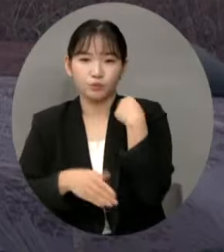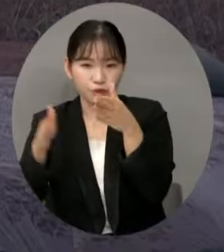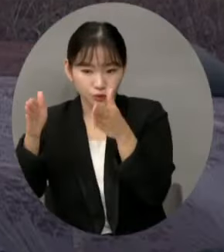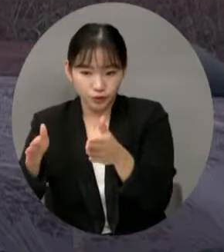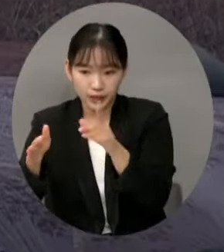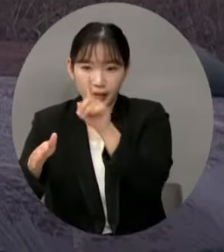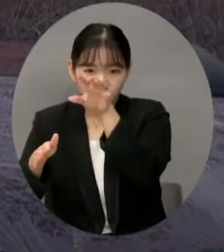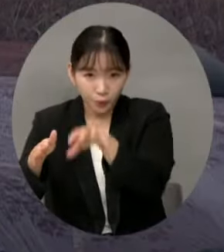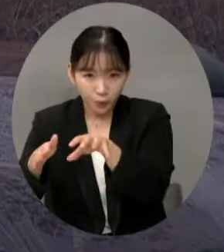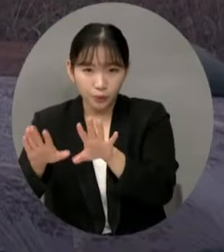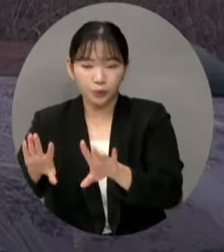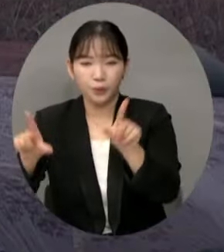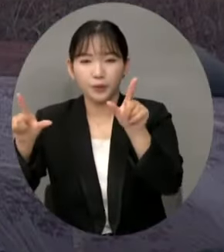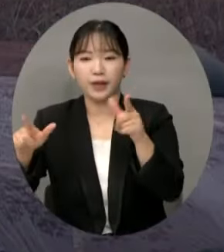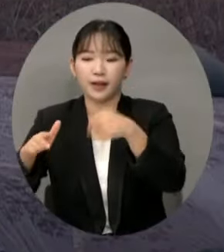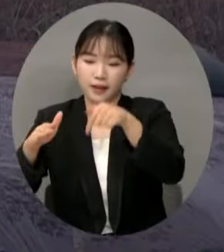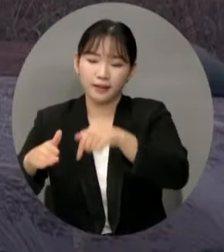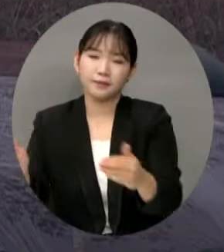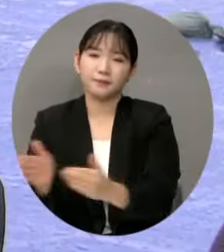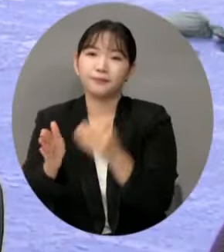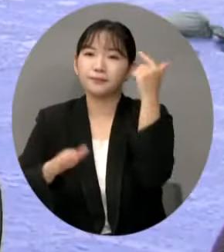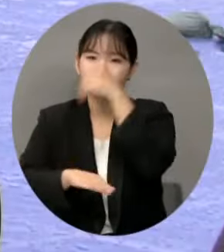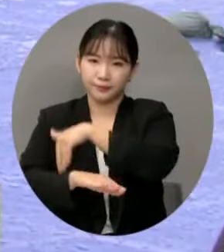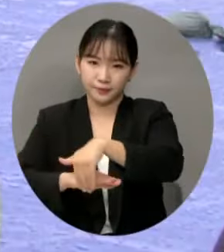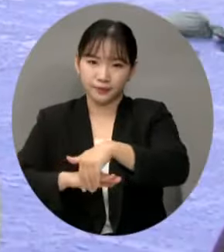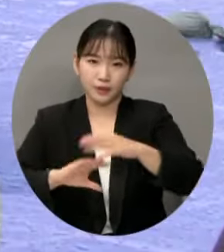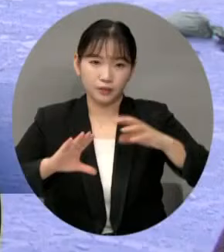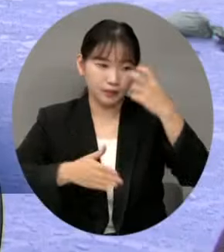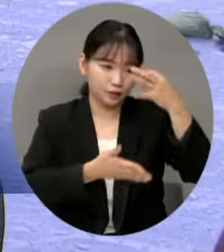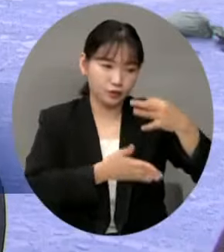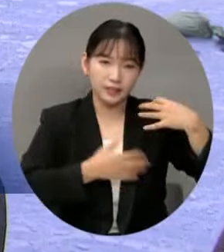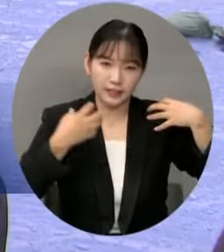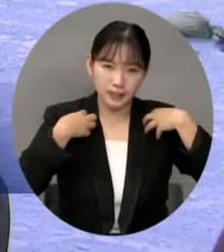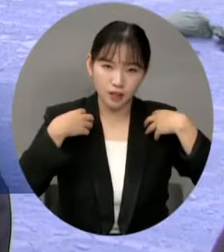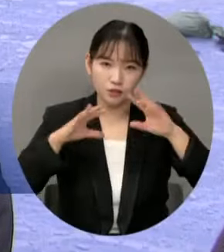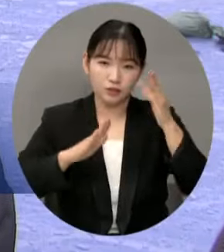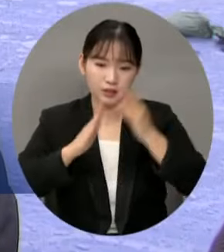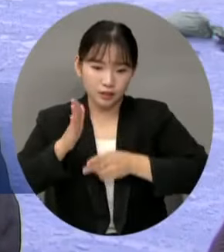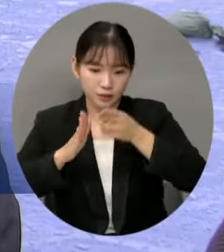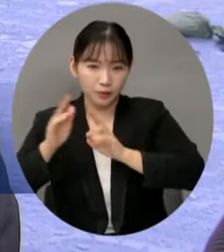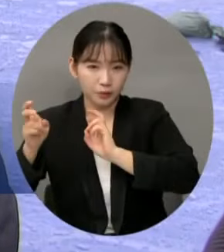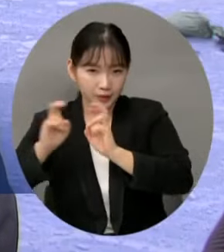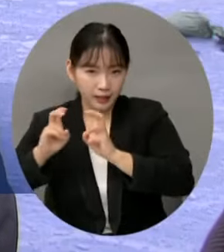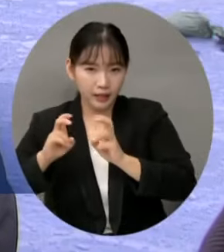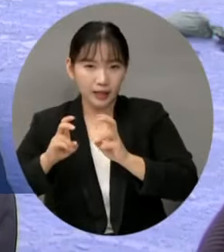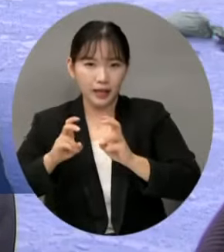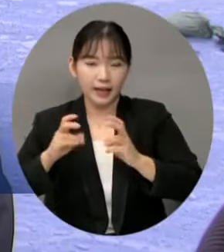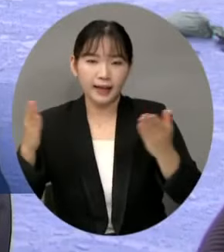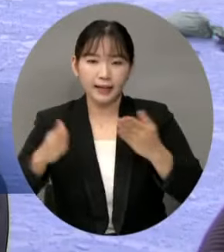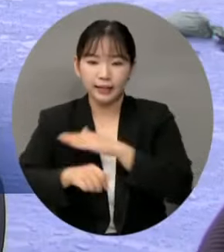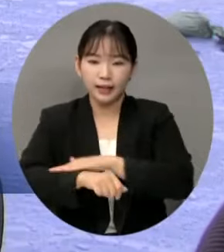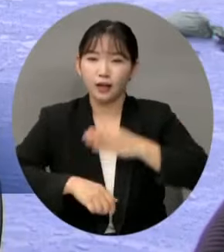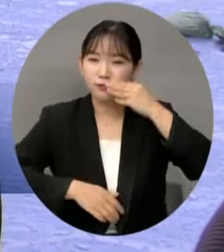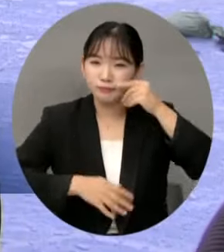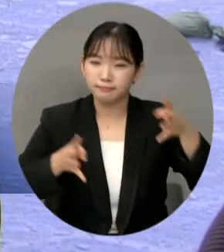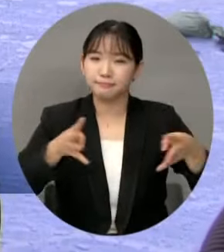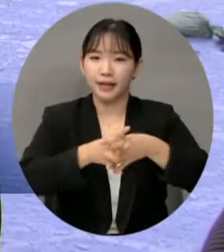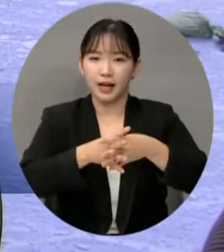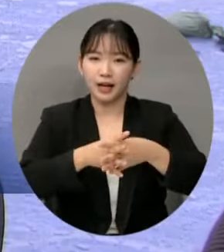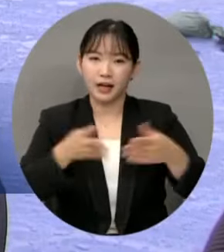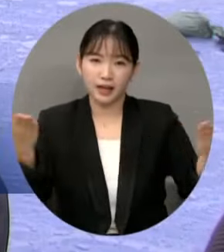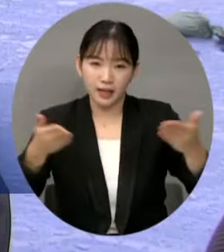조사도 올해안에 마무리될 예정입니다 국가 유산과 국가철도공단 원활한 업무협의가 되어